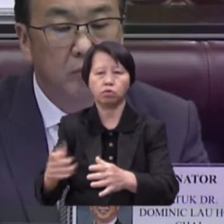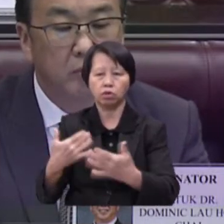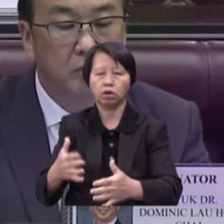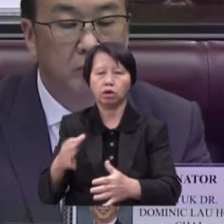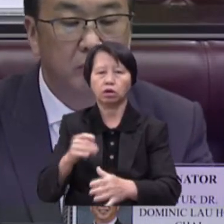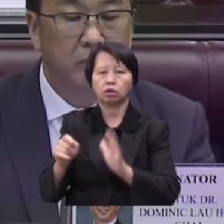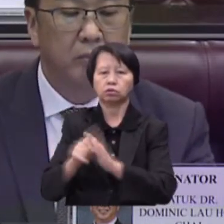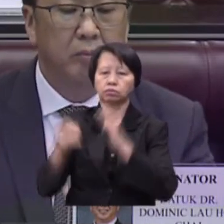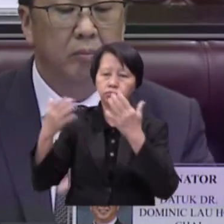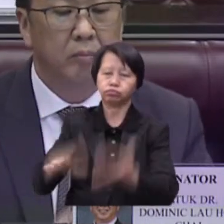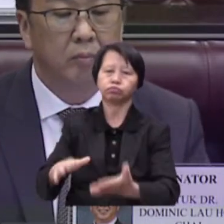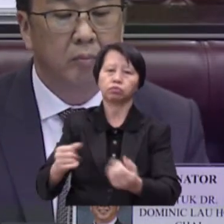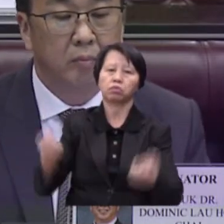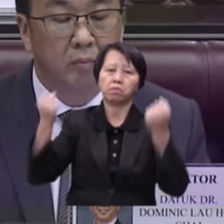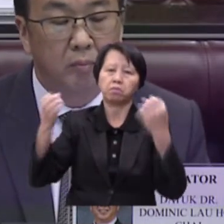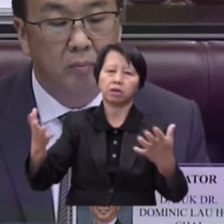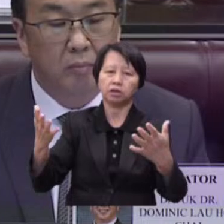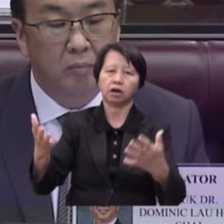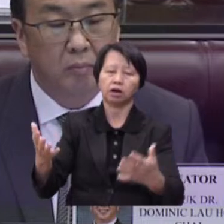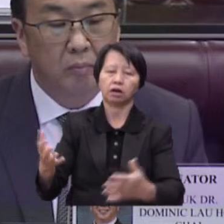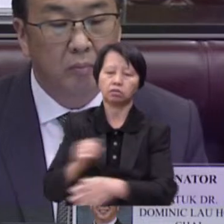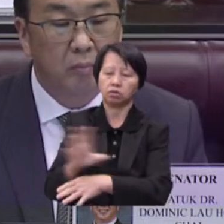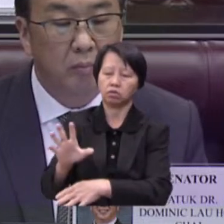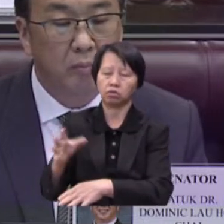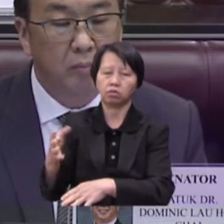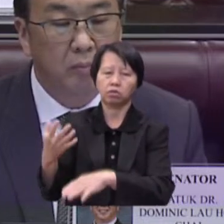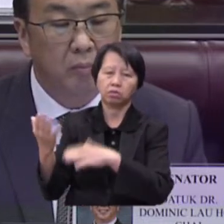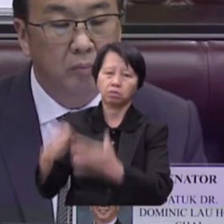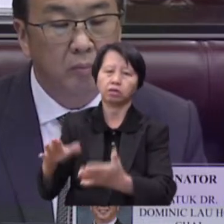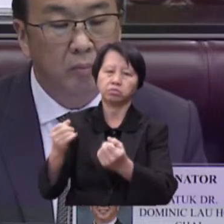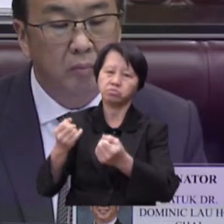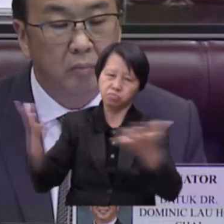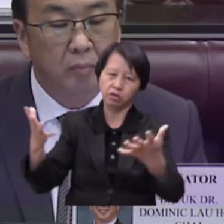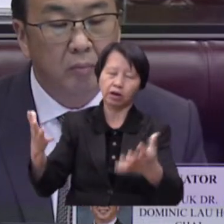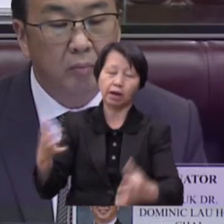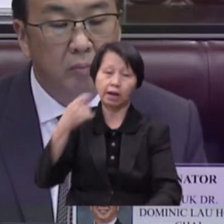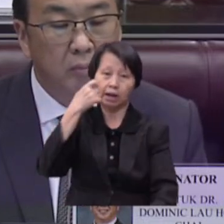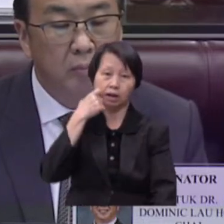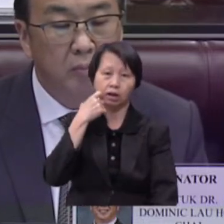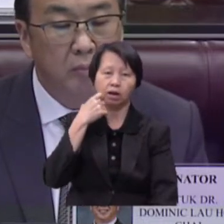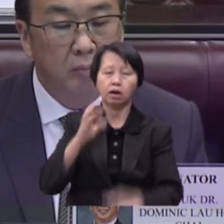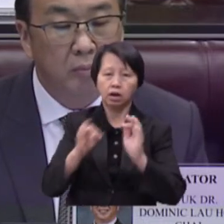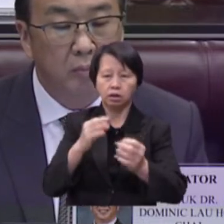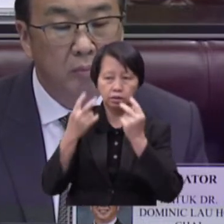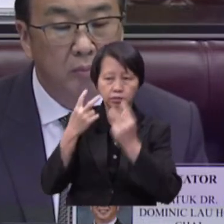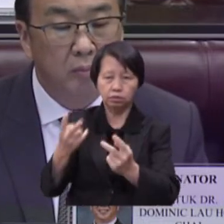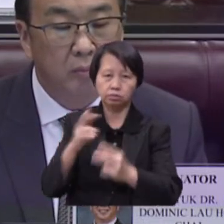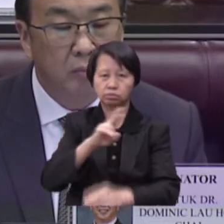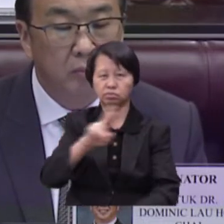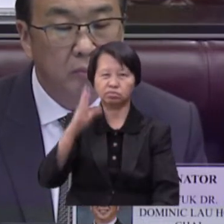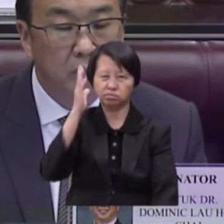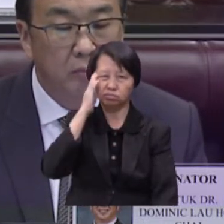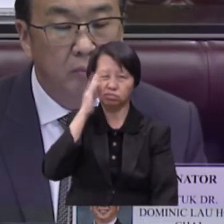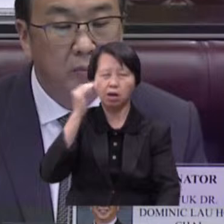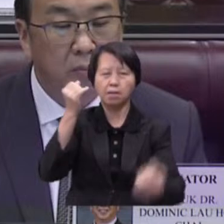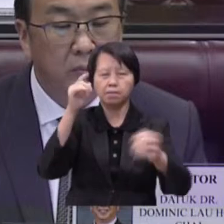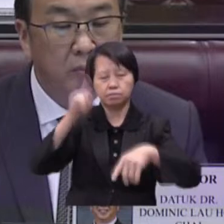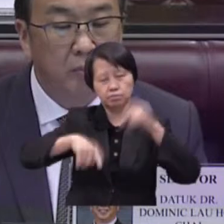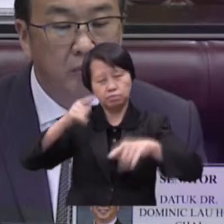itu pun Ramai Dan kalau kita tengok kita sedia maklum berbagai Puncak